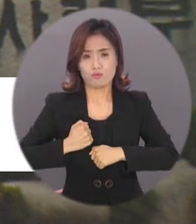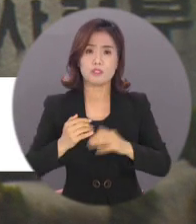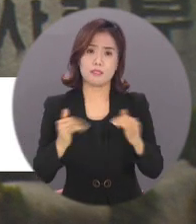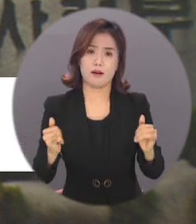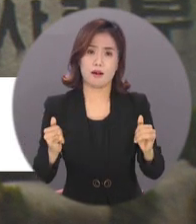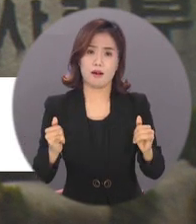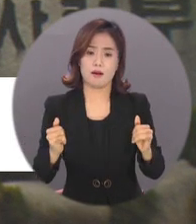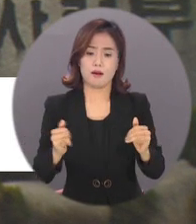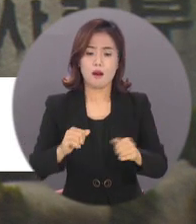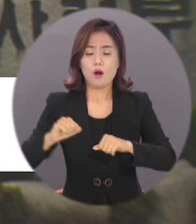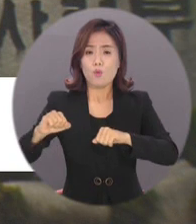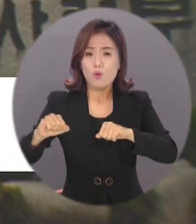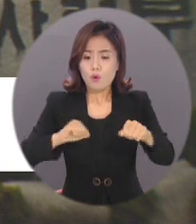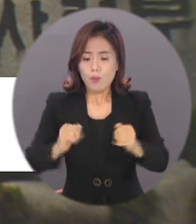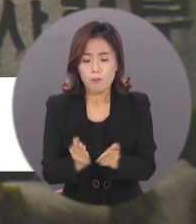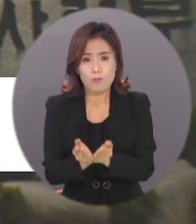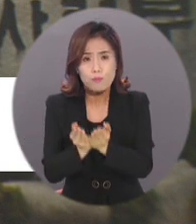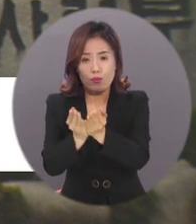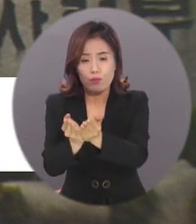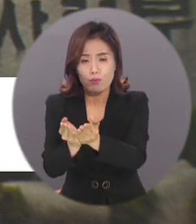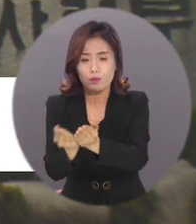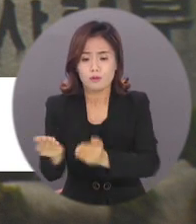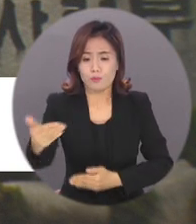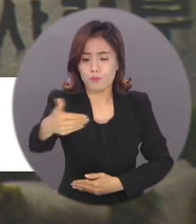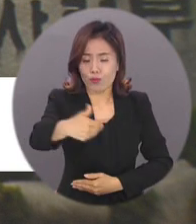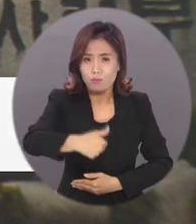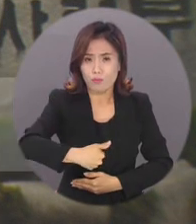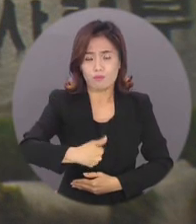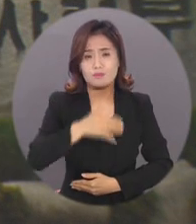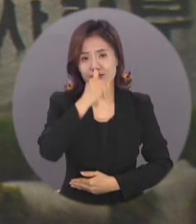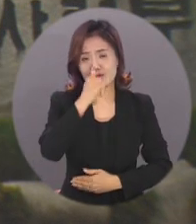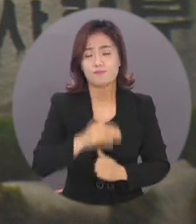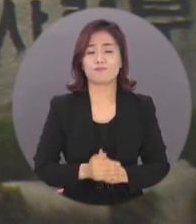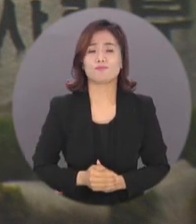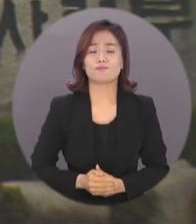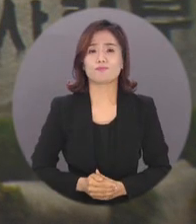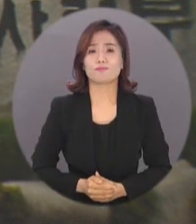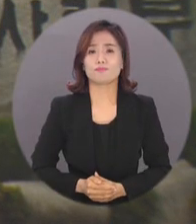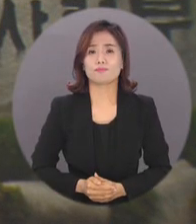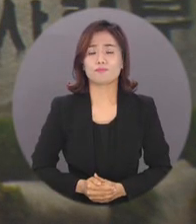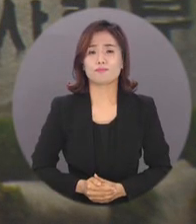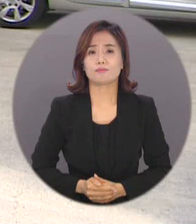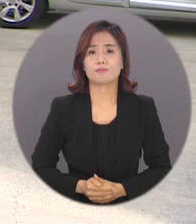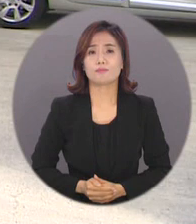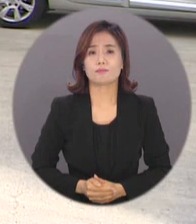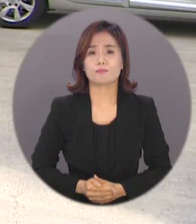군인이어서 작전 수행을 위해 출항했던 함정이 귀항하기도 했습니다. 보도에 김진선 기자입니다.